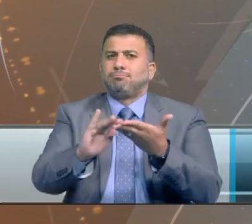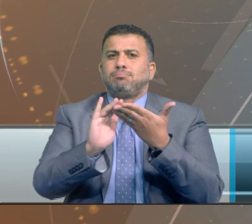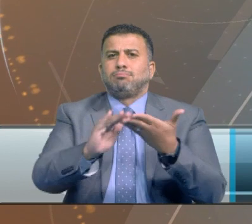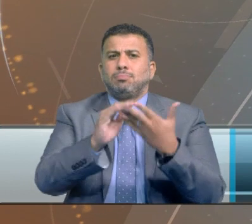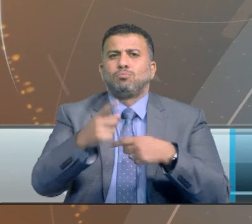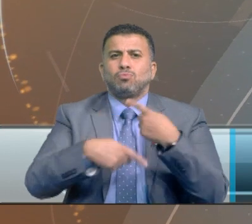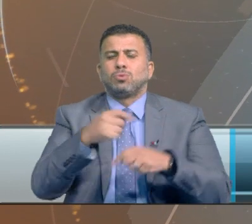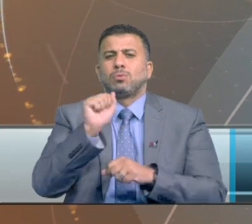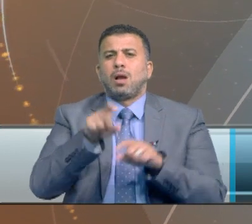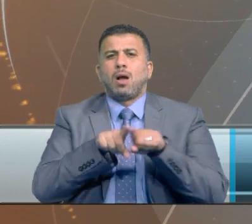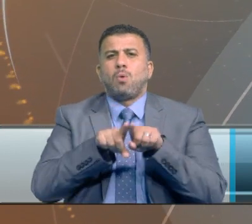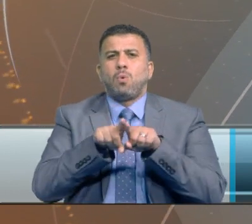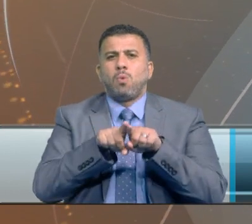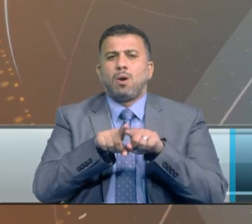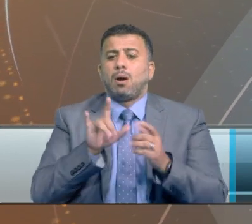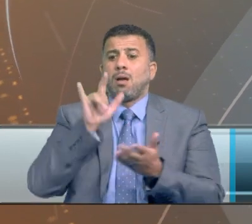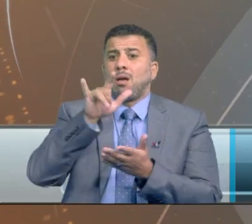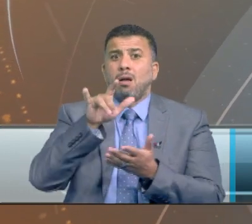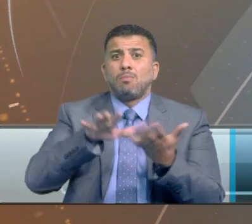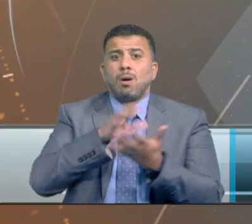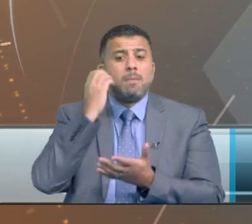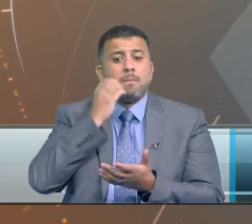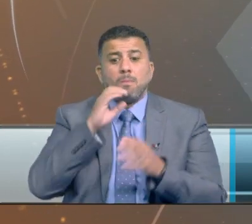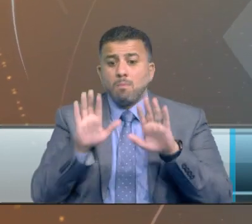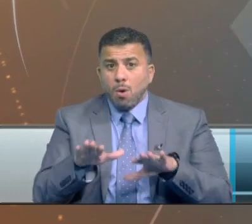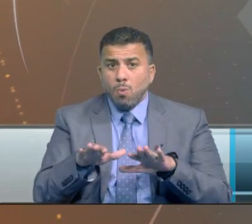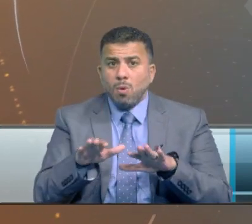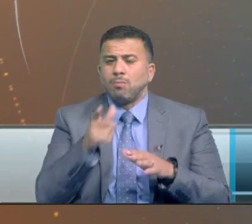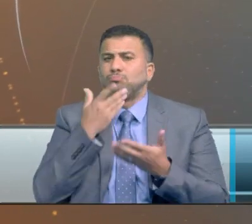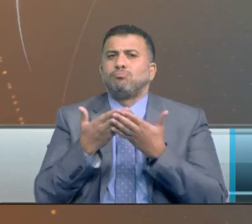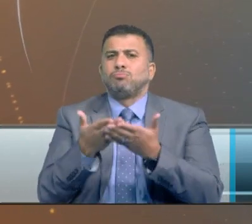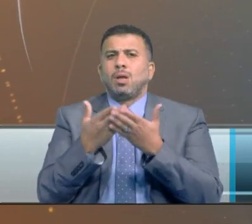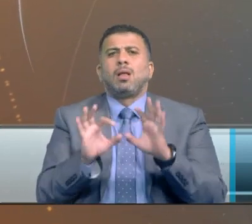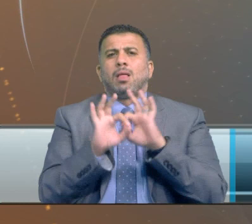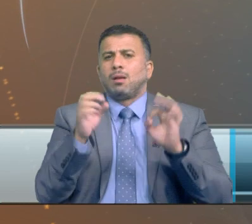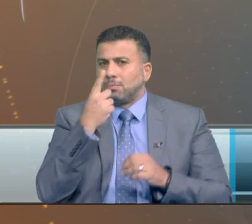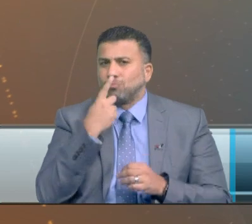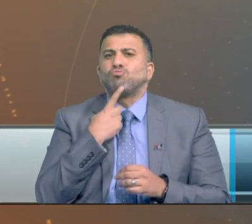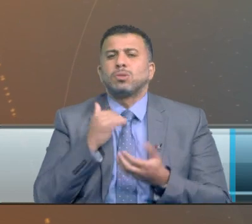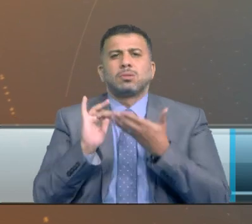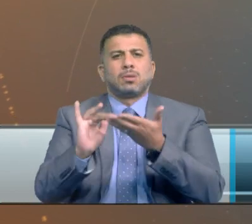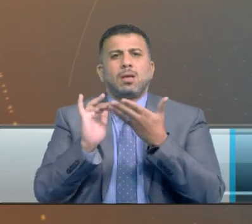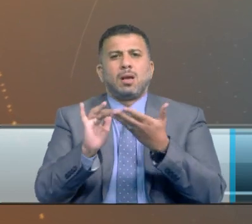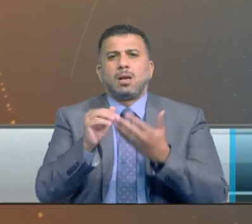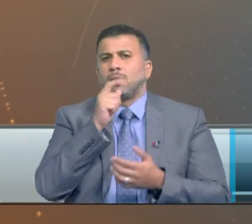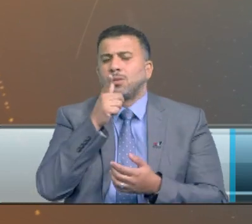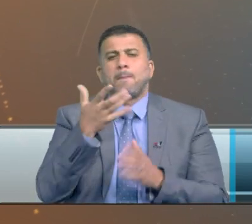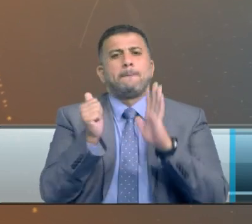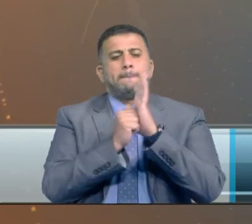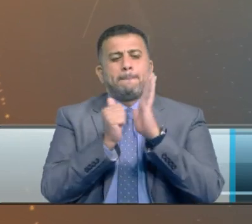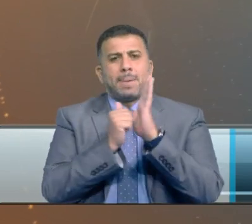ومتابعته كافه الشؤون الاشقاء العالقين في دوله الامارات وضمان توفير وتلبيه الاحتياجات اللازمه لهم